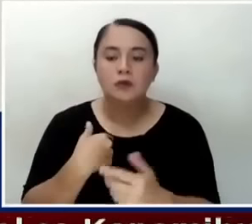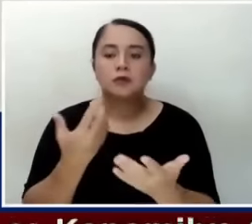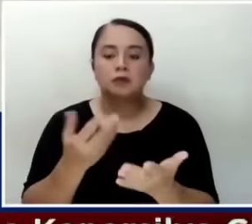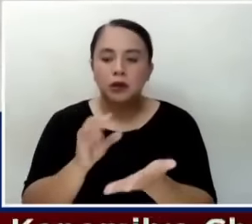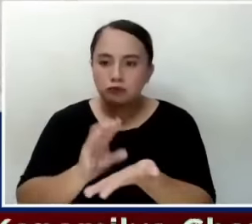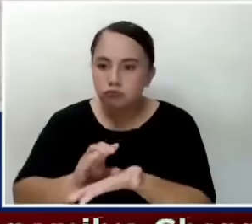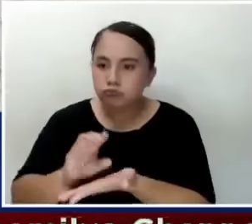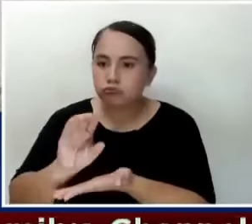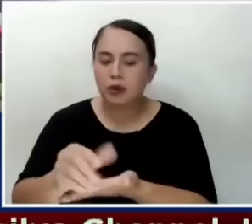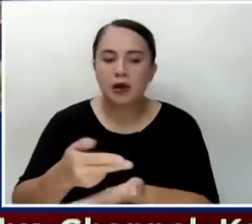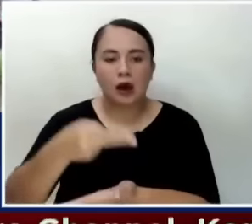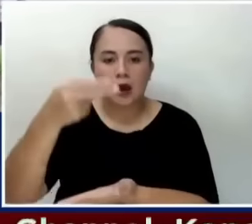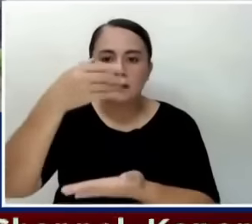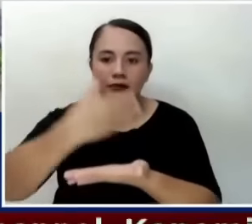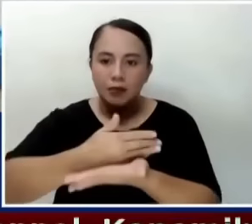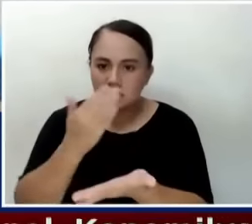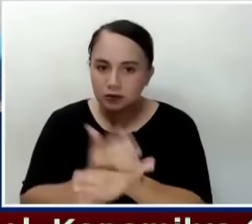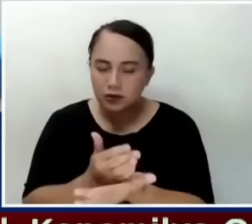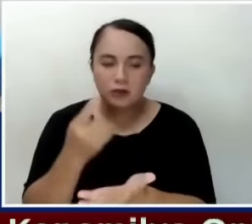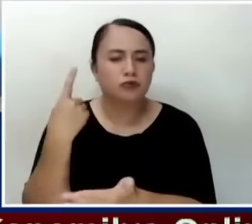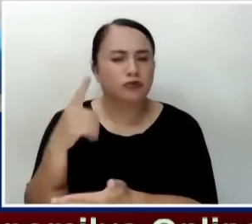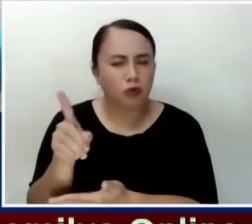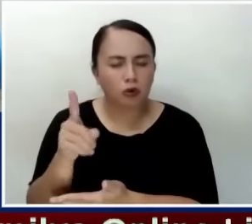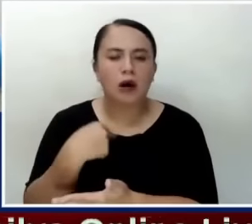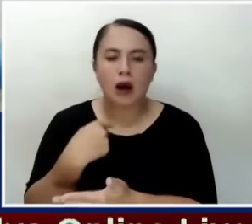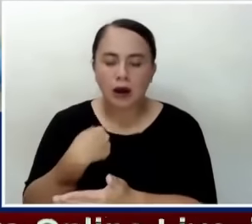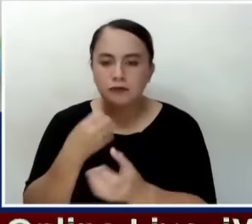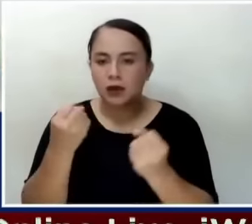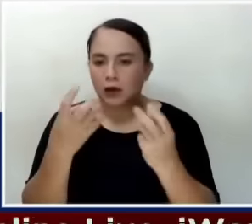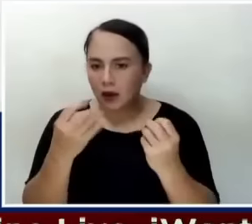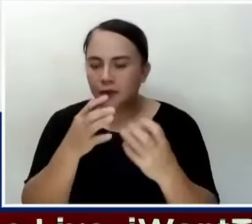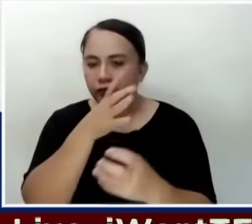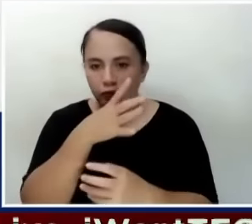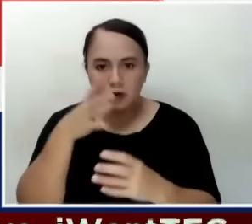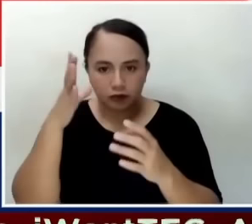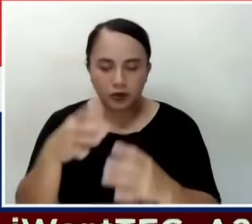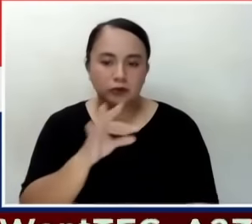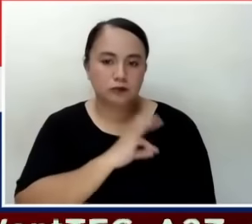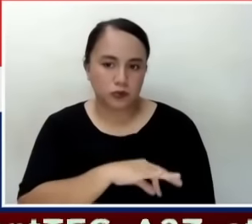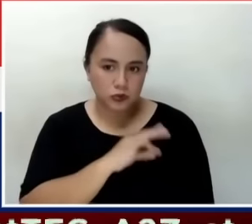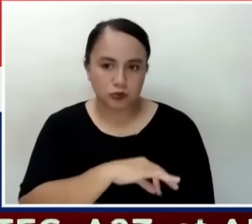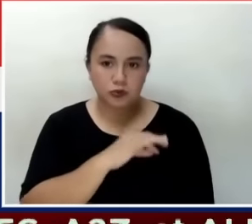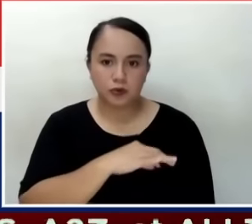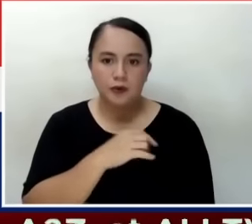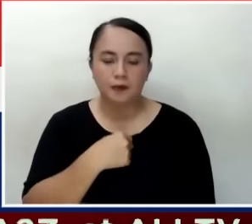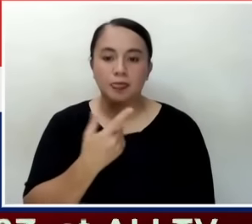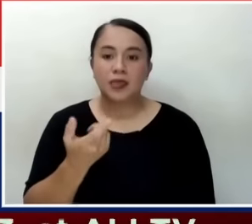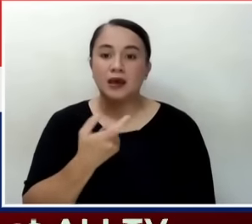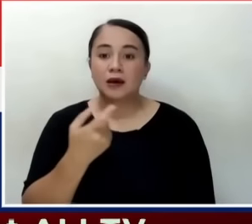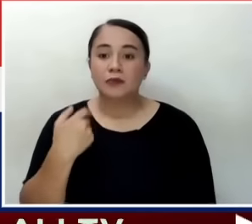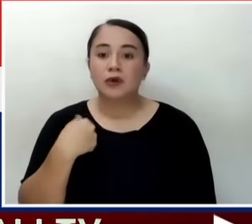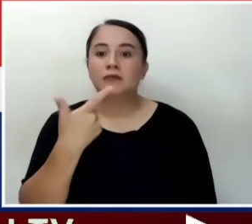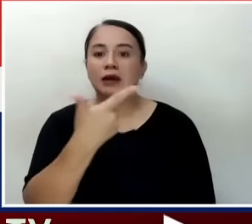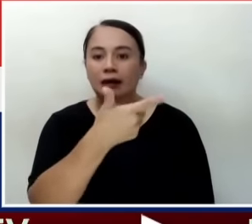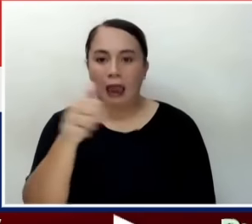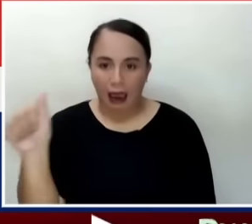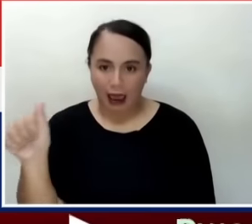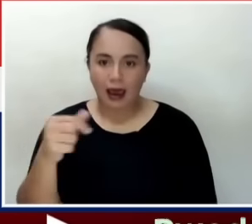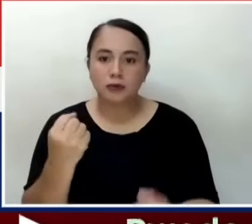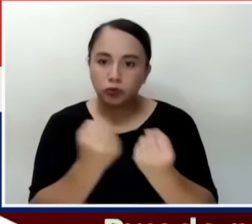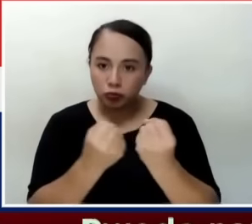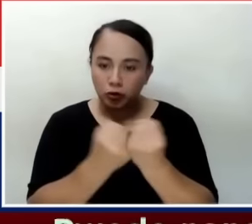mas malaking budget para mas maraming magsasakarin ang makinabang. Magagaling dapat sa GAA yung mga subsidy para sa